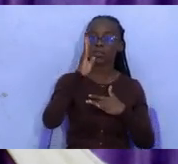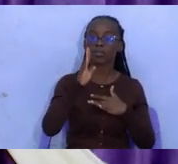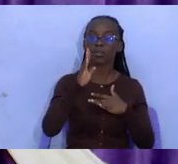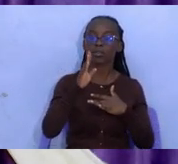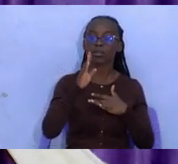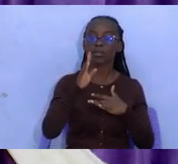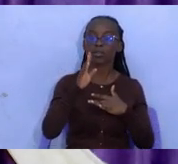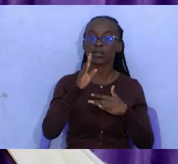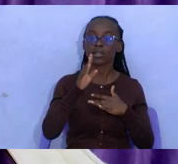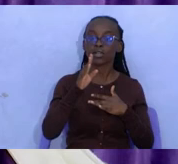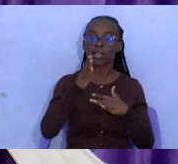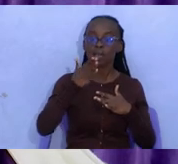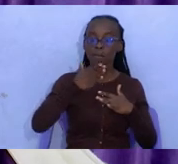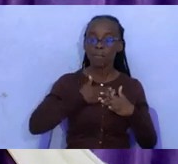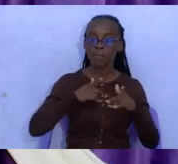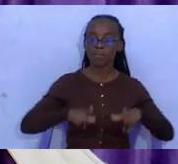imeanza kubadilika.